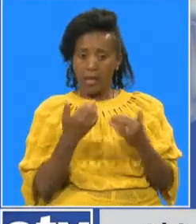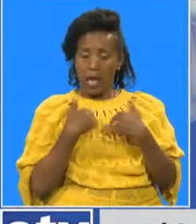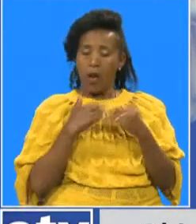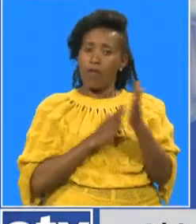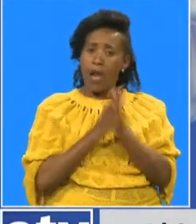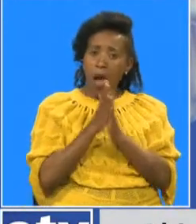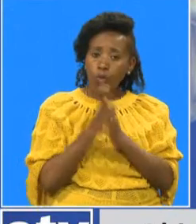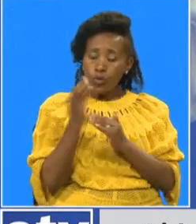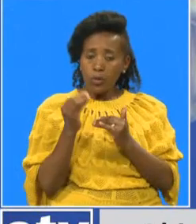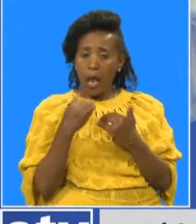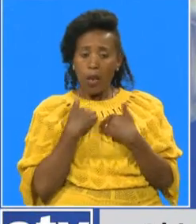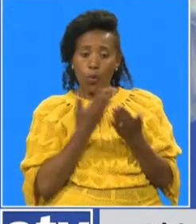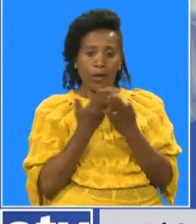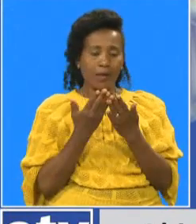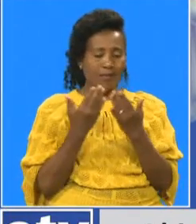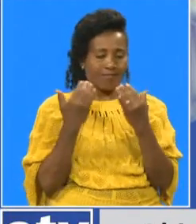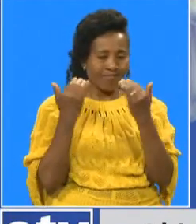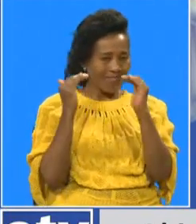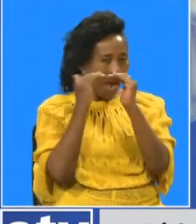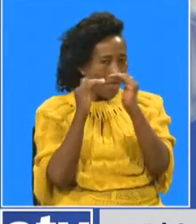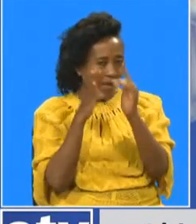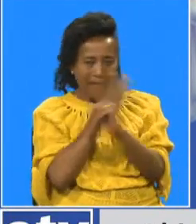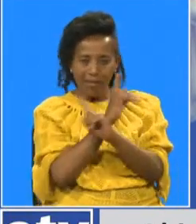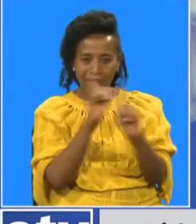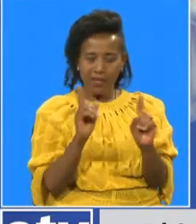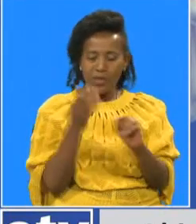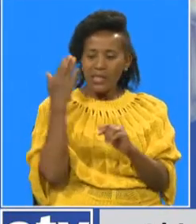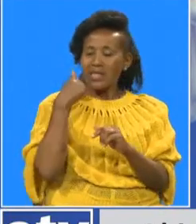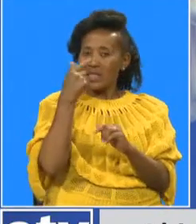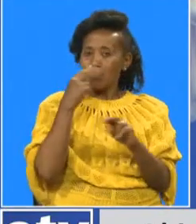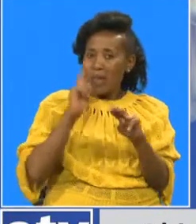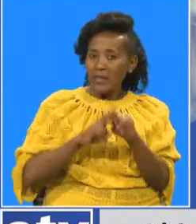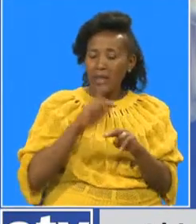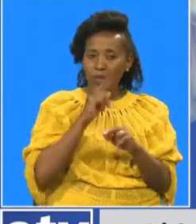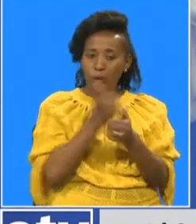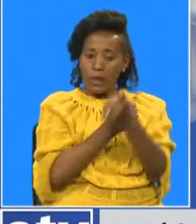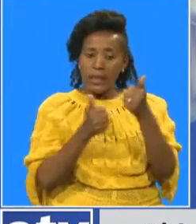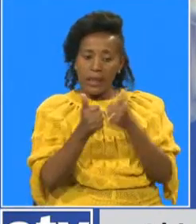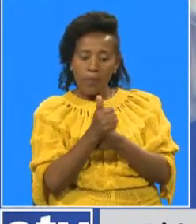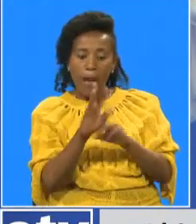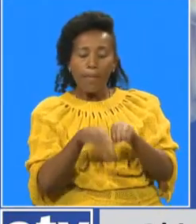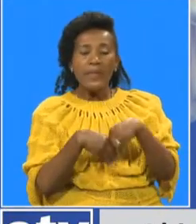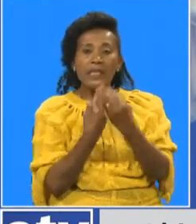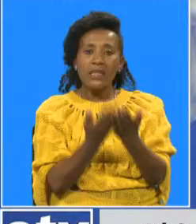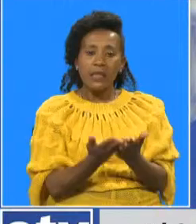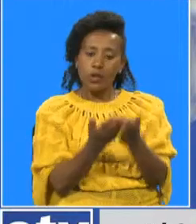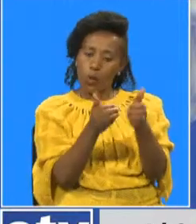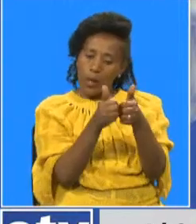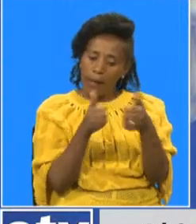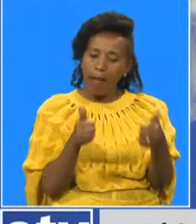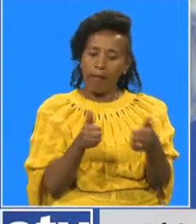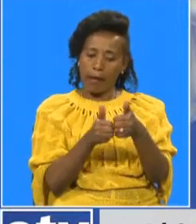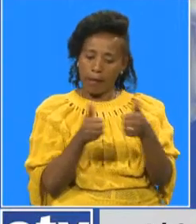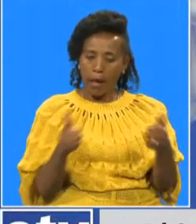ነገር አይመጣጠንም። ስለዚህ ምንድን ነው ቅድም ባስቀመጥኩት ፕራዮሪቲ የምንሰጣቸውን እየለየን